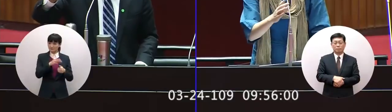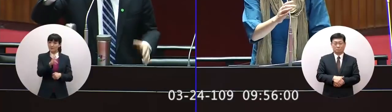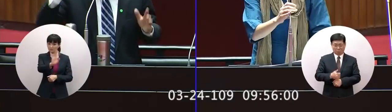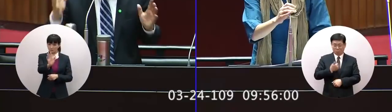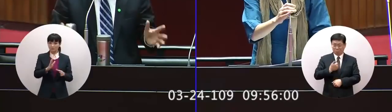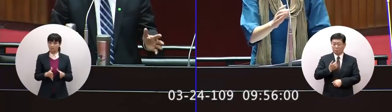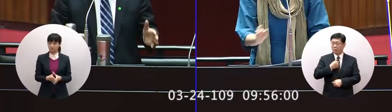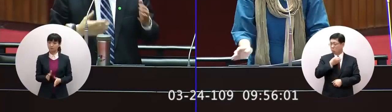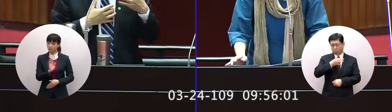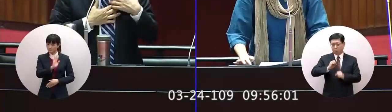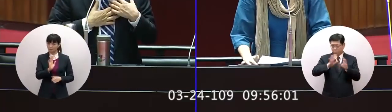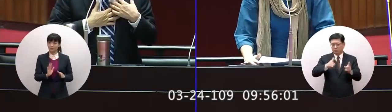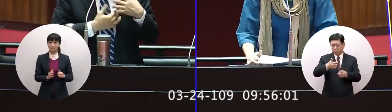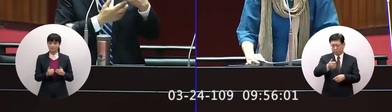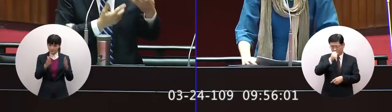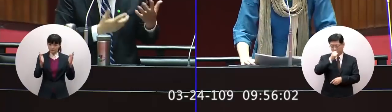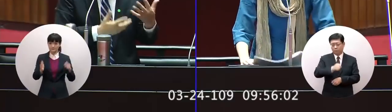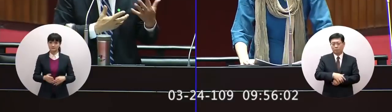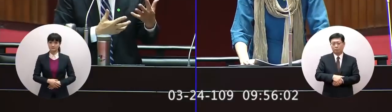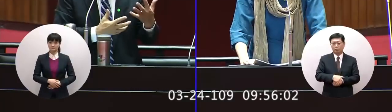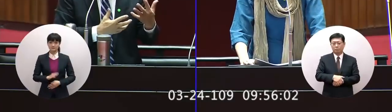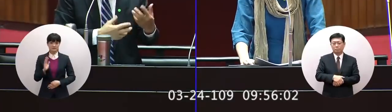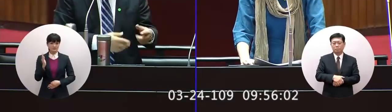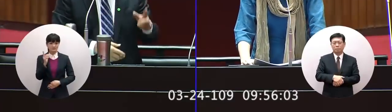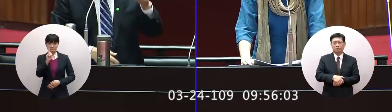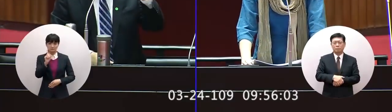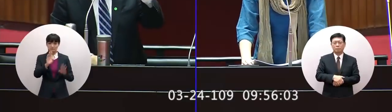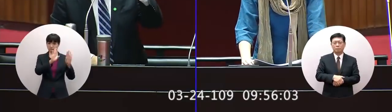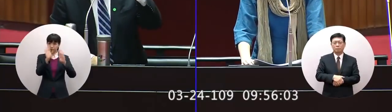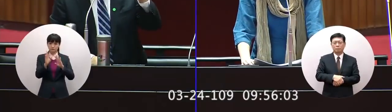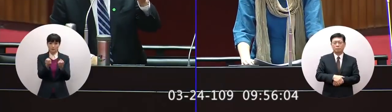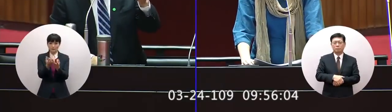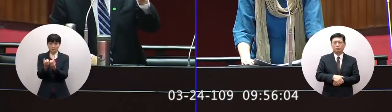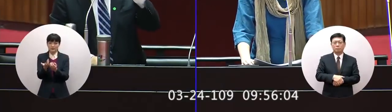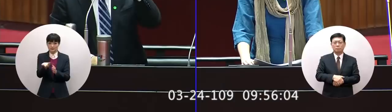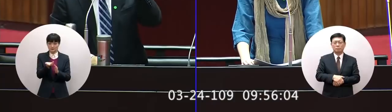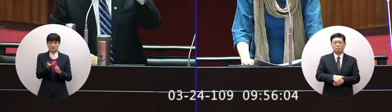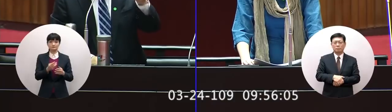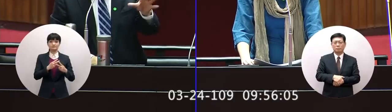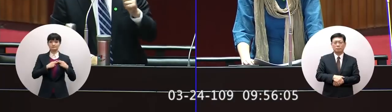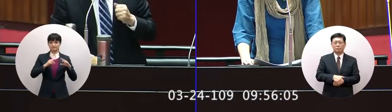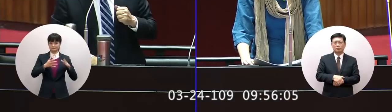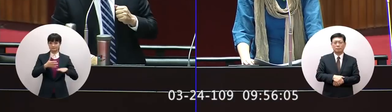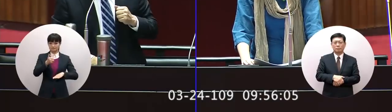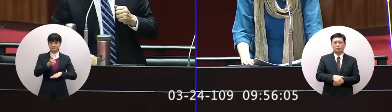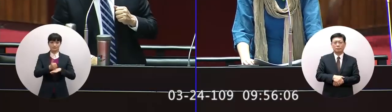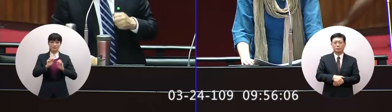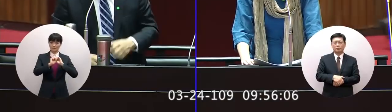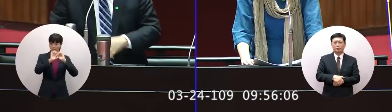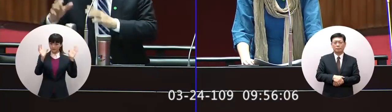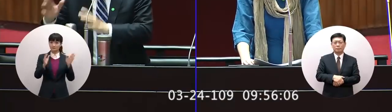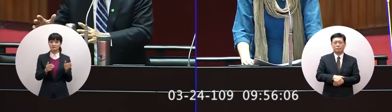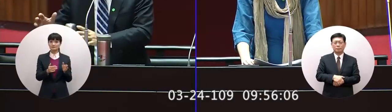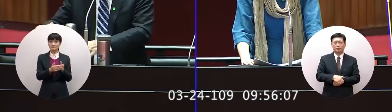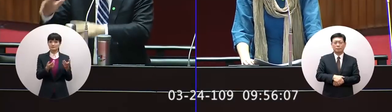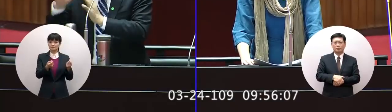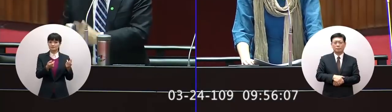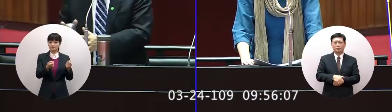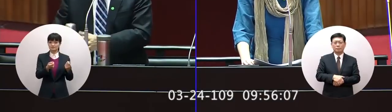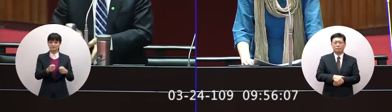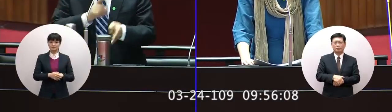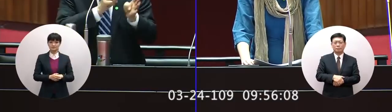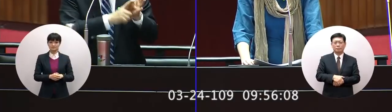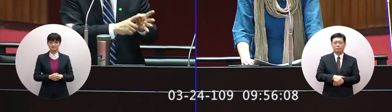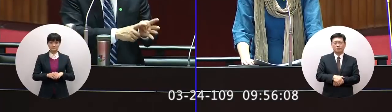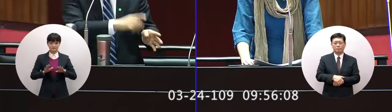发生、 当然大家都希望不要发生、 但你说是什么情况发生， 是 就如同蔡总统向国人同胞报告的、就是